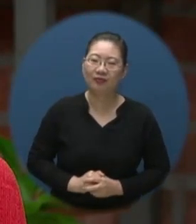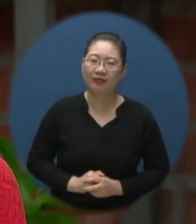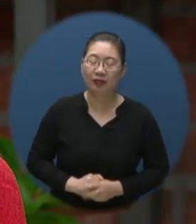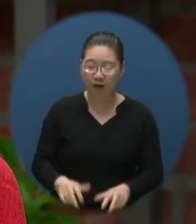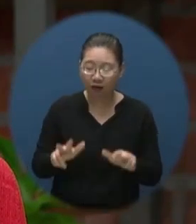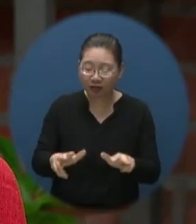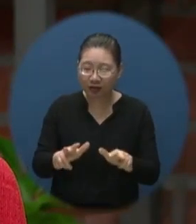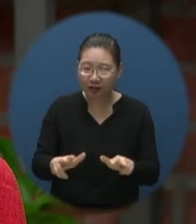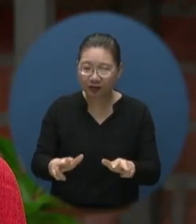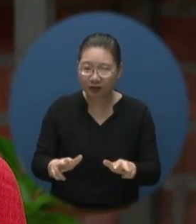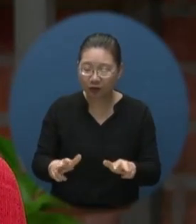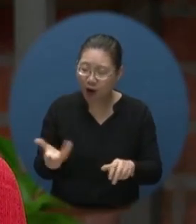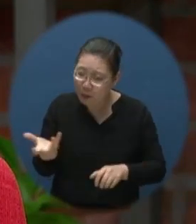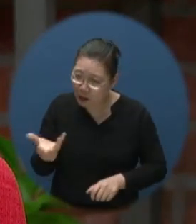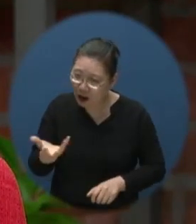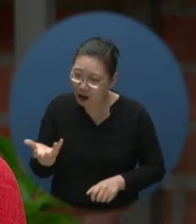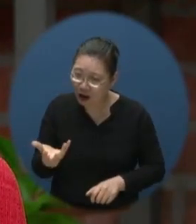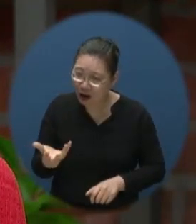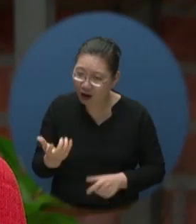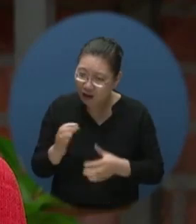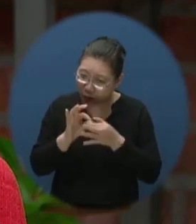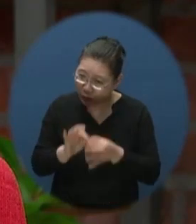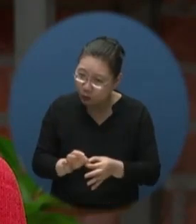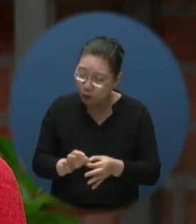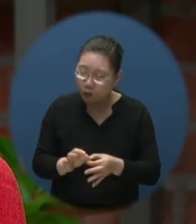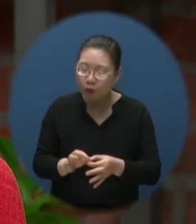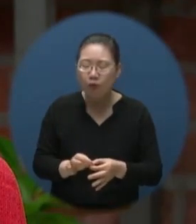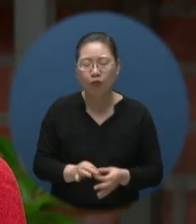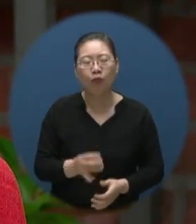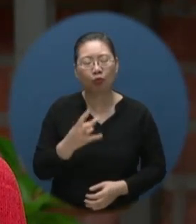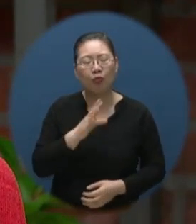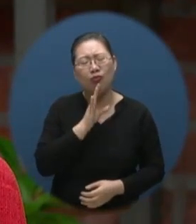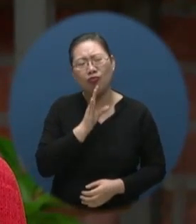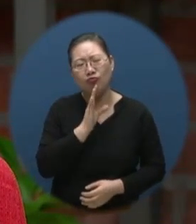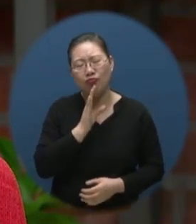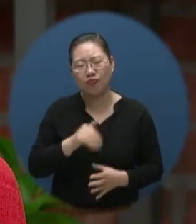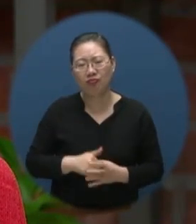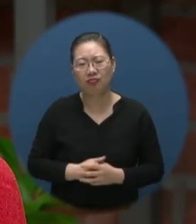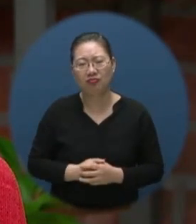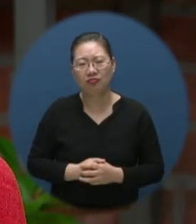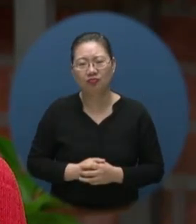그 지금도 아프세요? 그랬더니 예, 그래요.